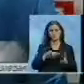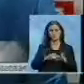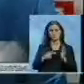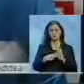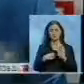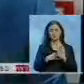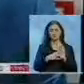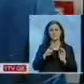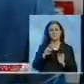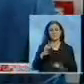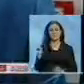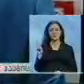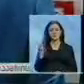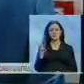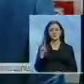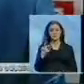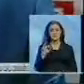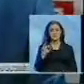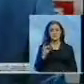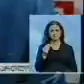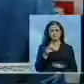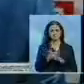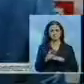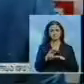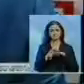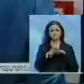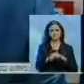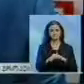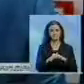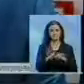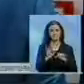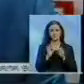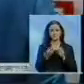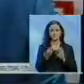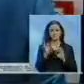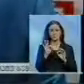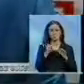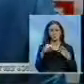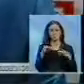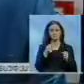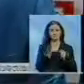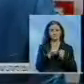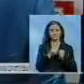9 მილიონი ლარის გამოყოფა მოხდა კონკრეტულად საგზაო უსაფრთხოების ღონისძიებებისათვის.